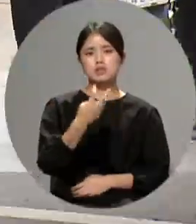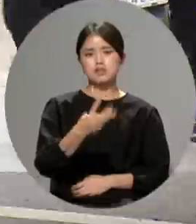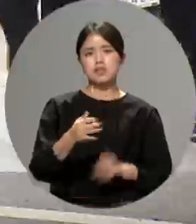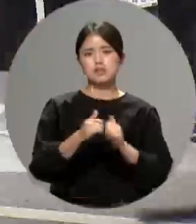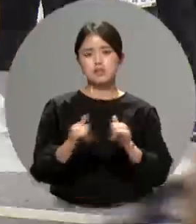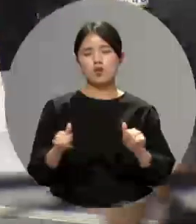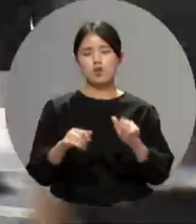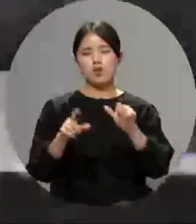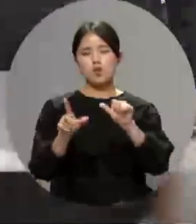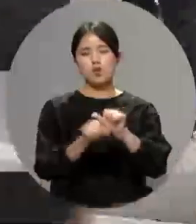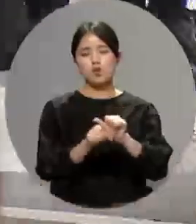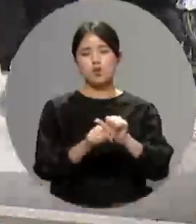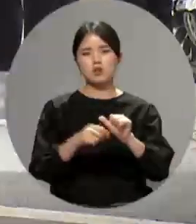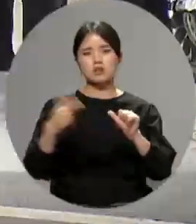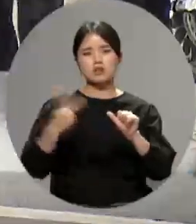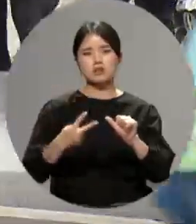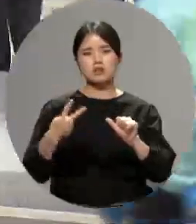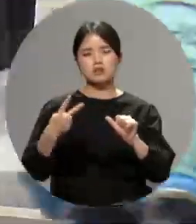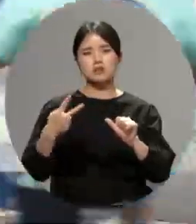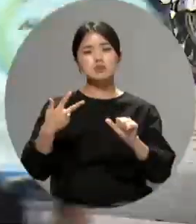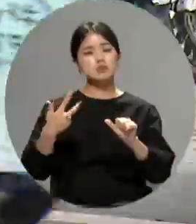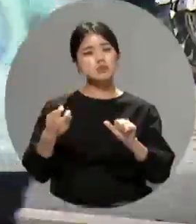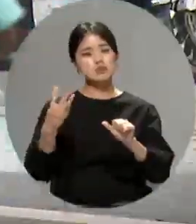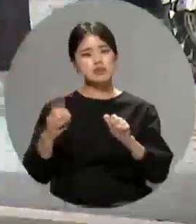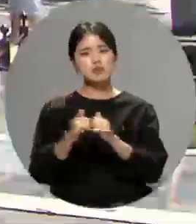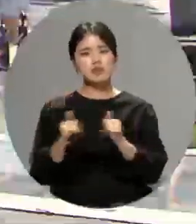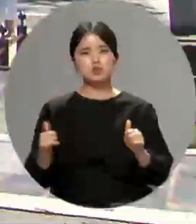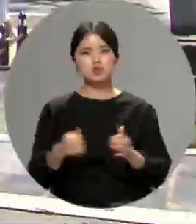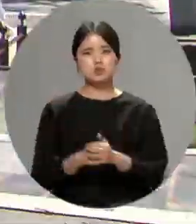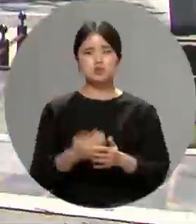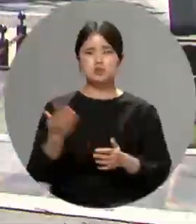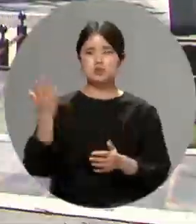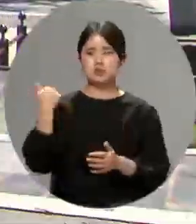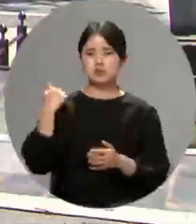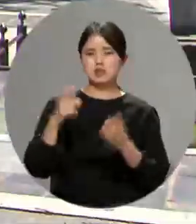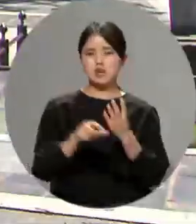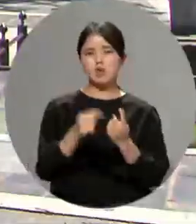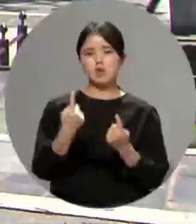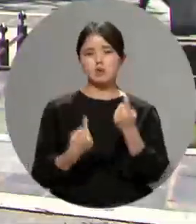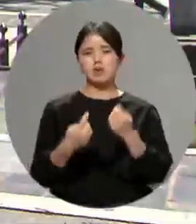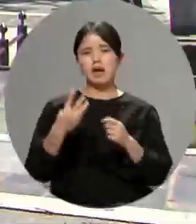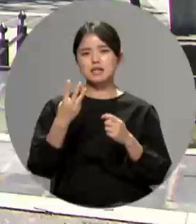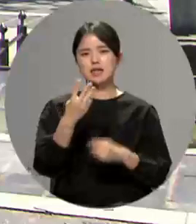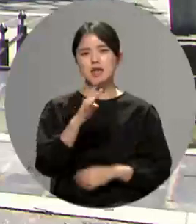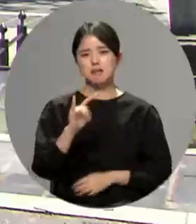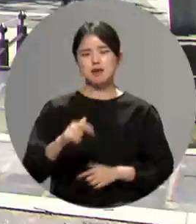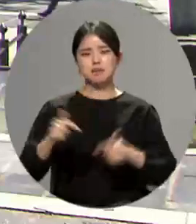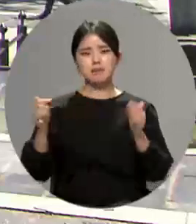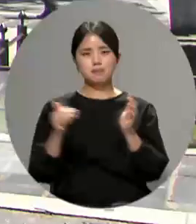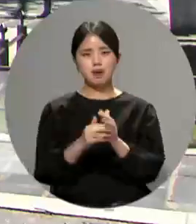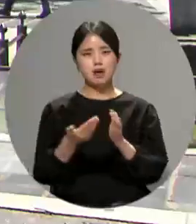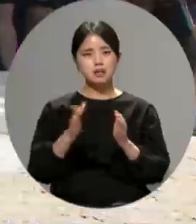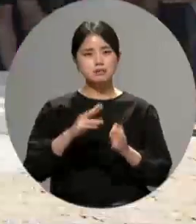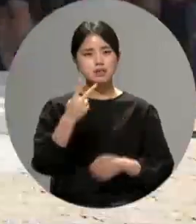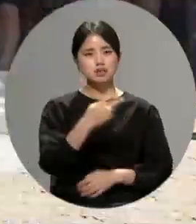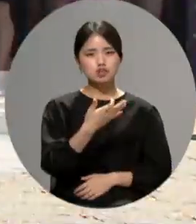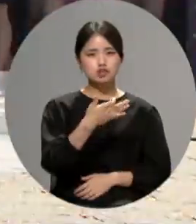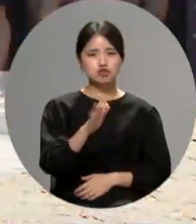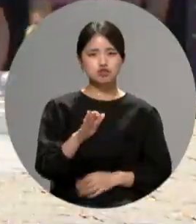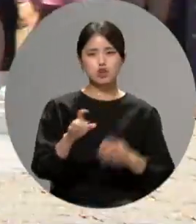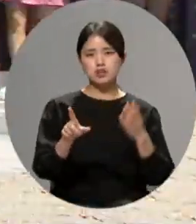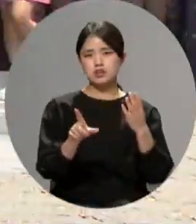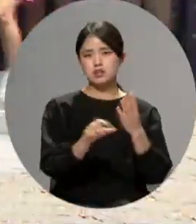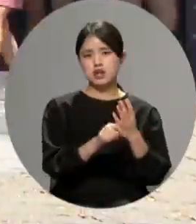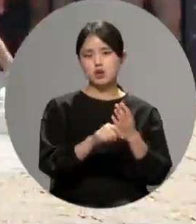5월 5,073명으로 지난해 4월 1,800명에 비해 3배 가까이 증가했습니다. 하지만 2019년 4월